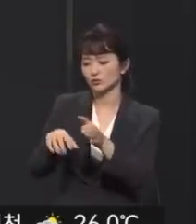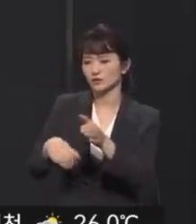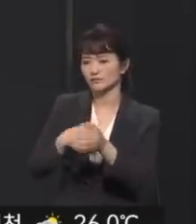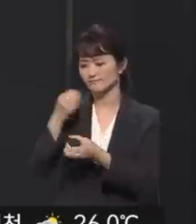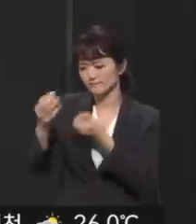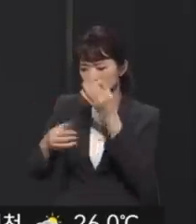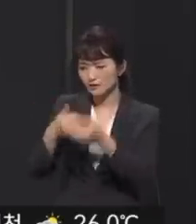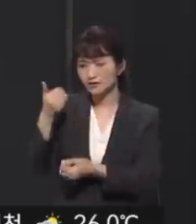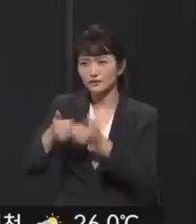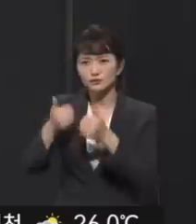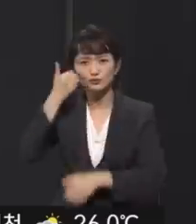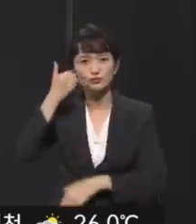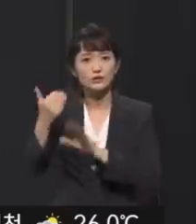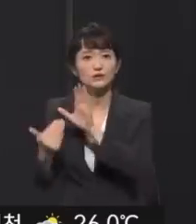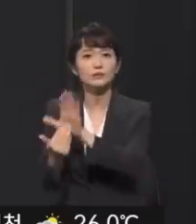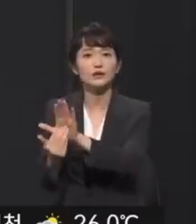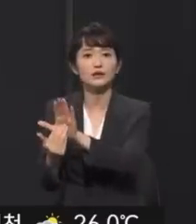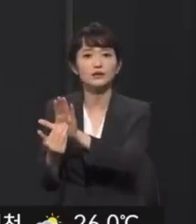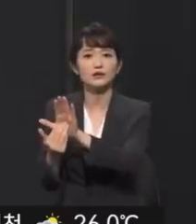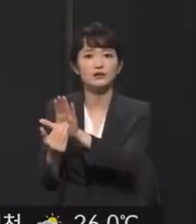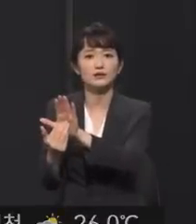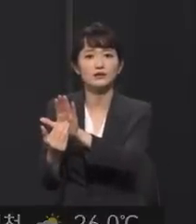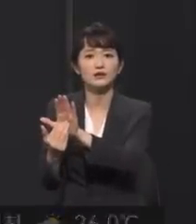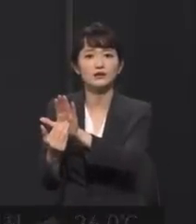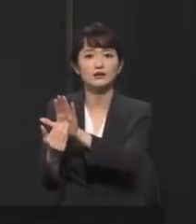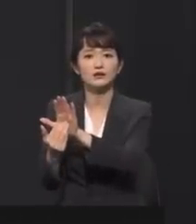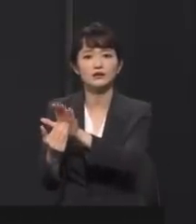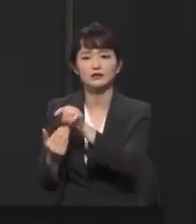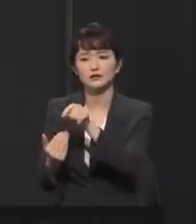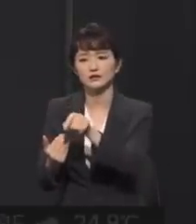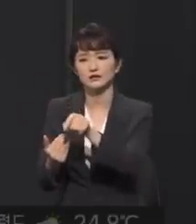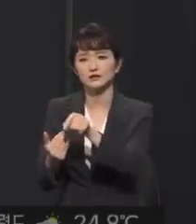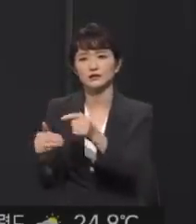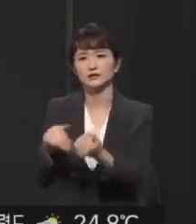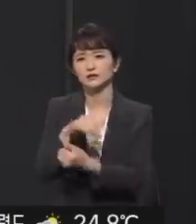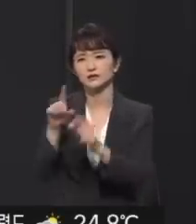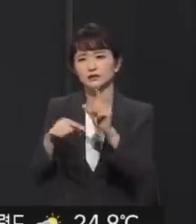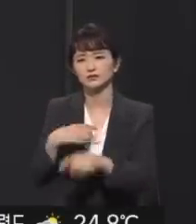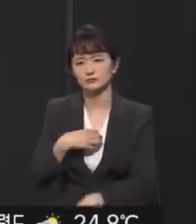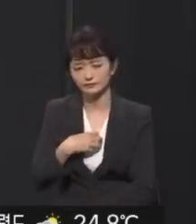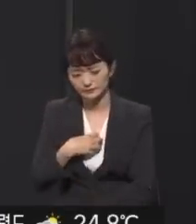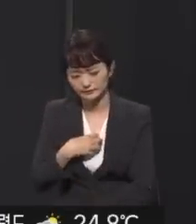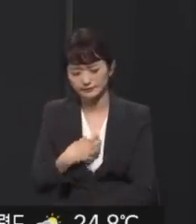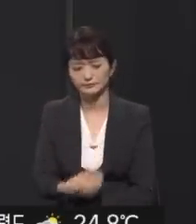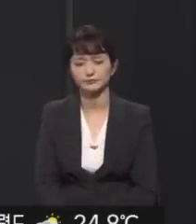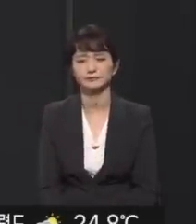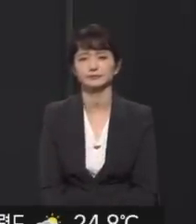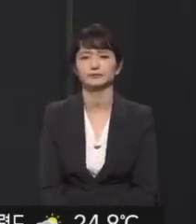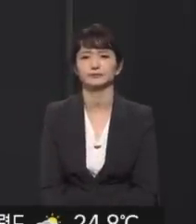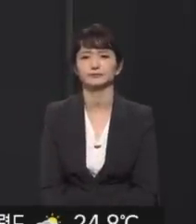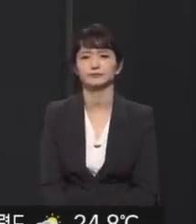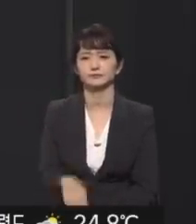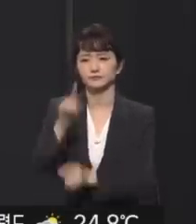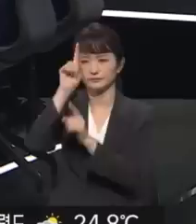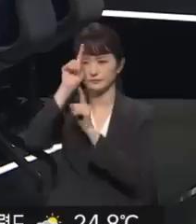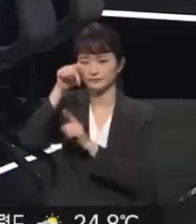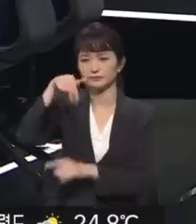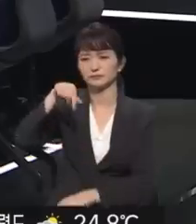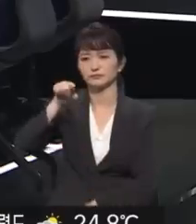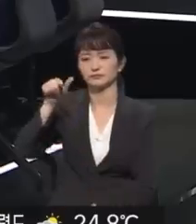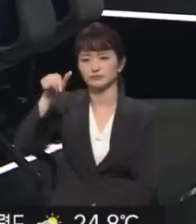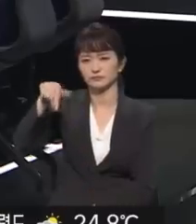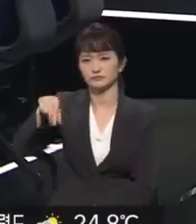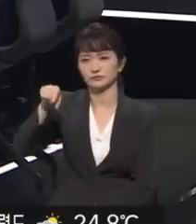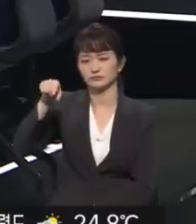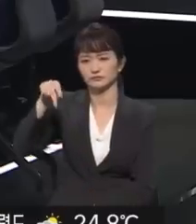있는 갈등 누가 막을 수 있겠느냐 저는 너무너무 걱정이 돼요 이런 상황들 그 일 즉 대표도 정말 지금 그